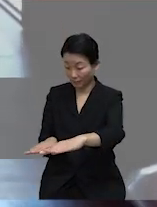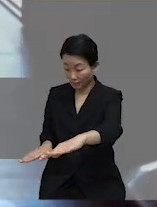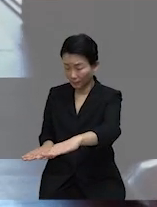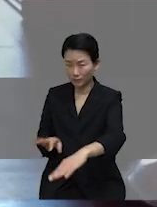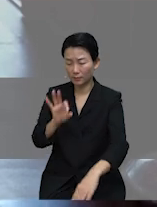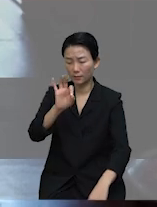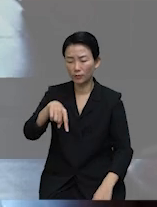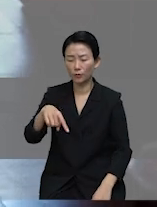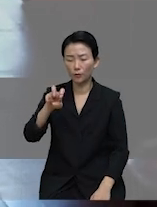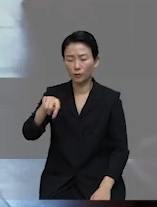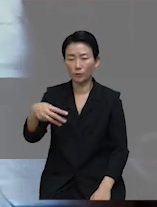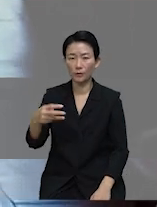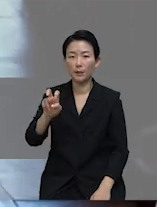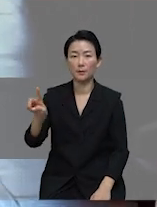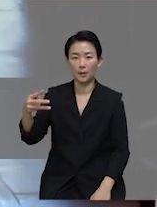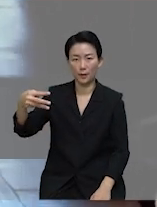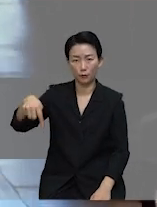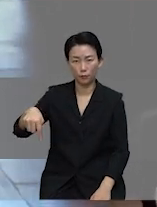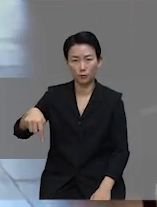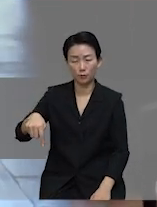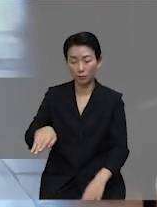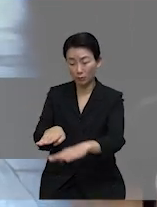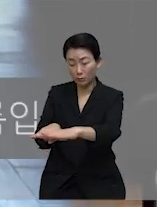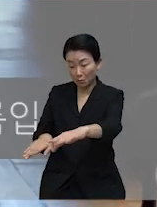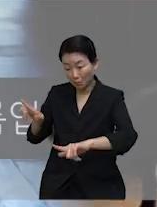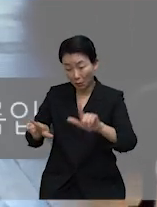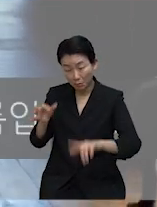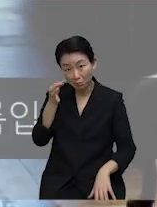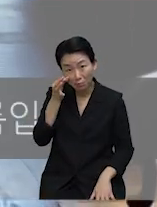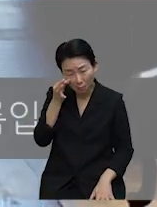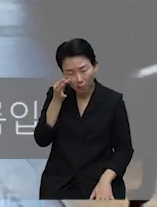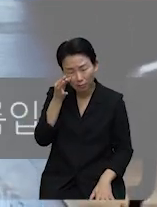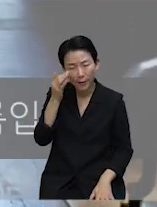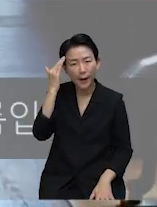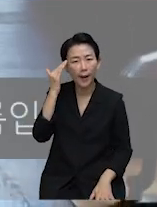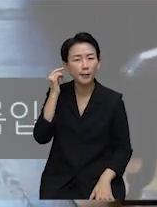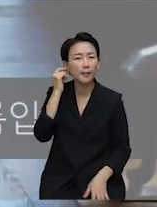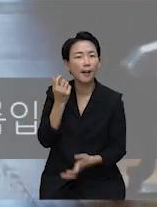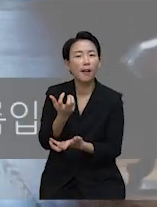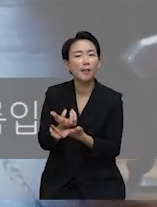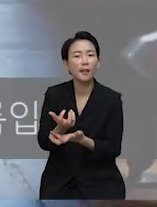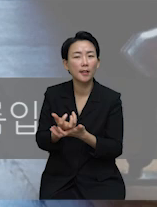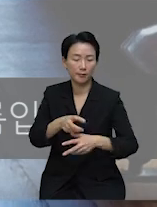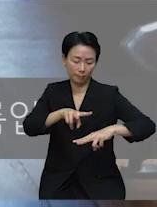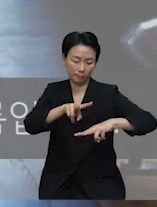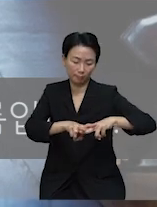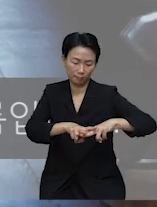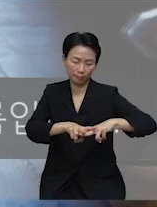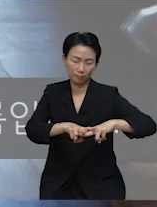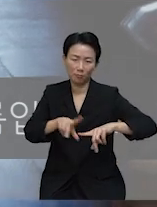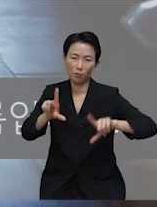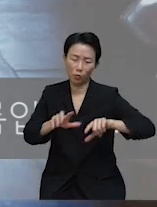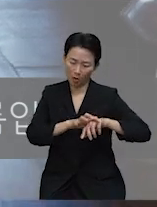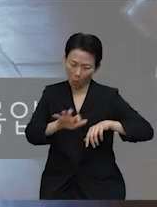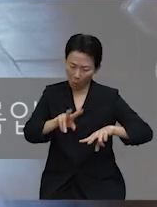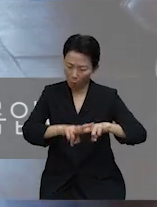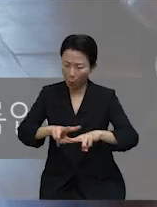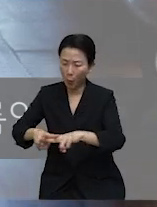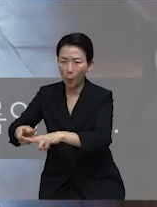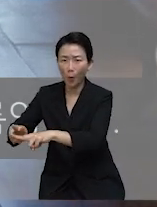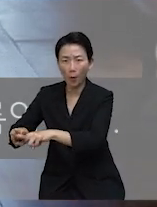옛집의 대청마루는 우물마루입니다. 우물마루는 깔린 마루의 모습이